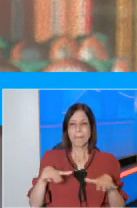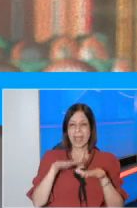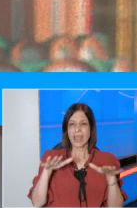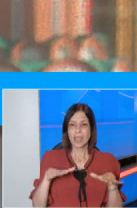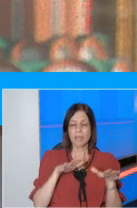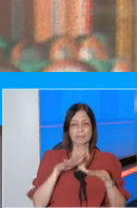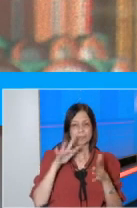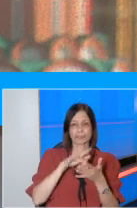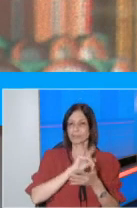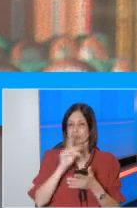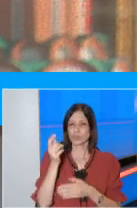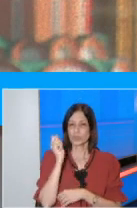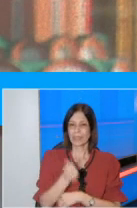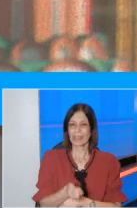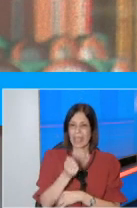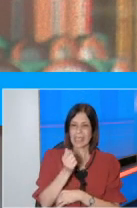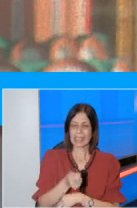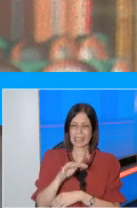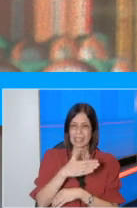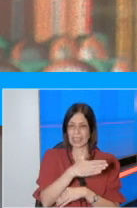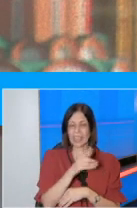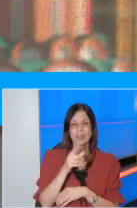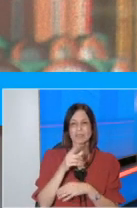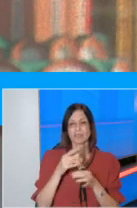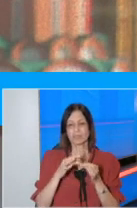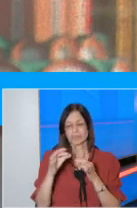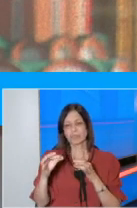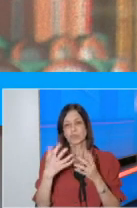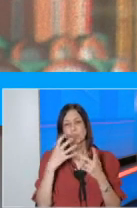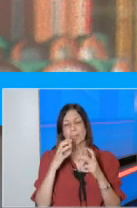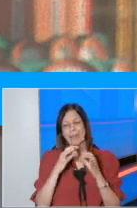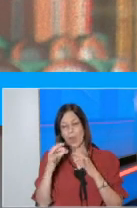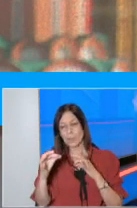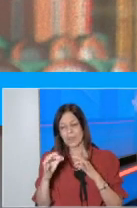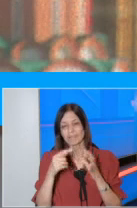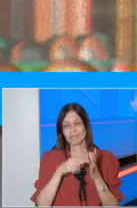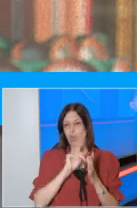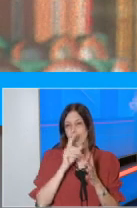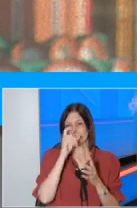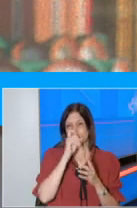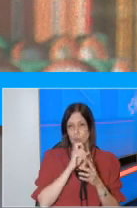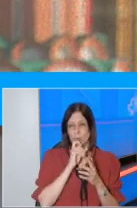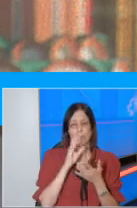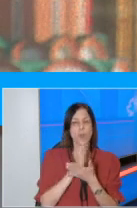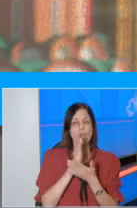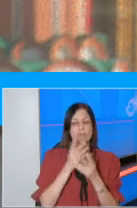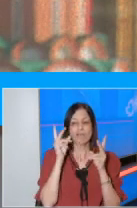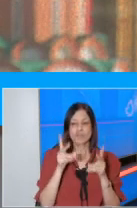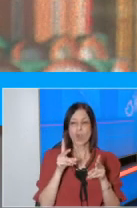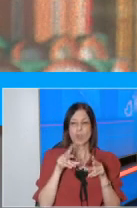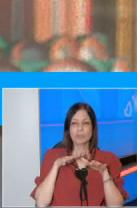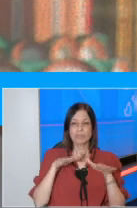על איסור דייג ברצועת חוף באורך כ-80 קילומטרים מחשש לזיהום. נערכים גם לאפשרות של דליפת